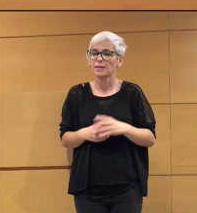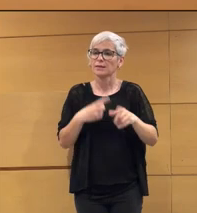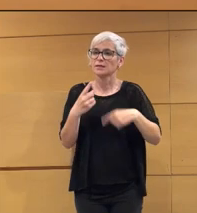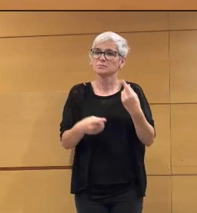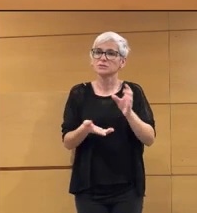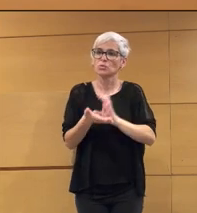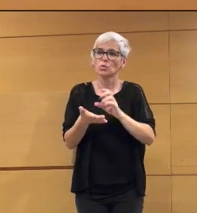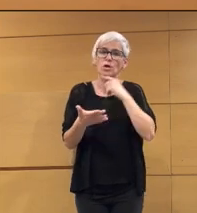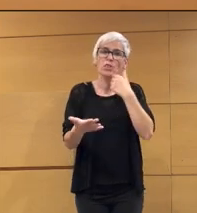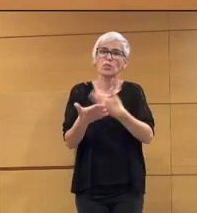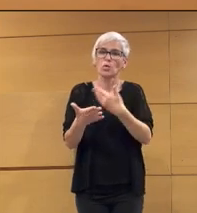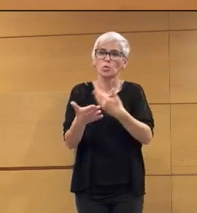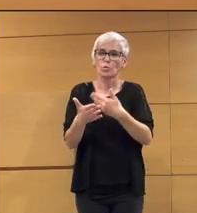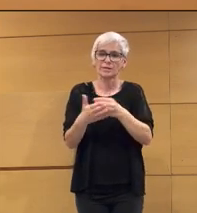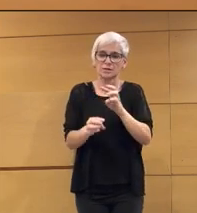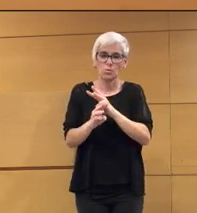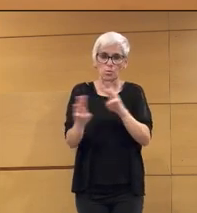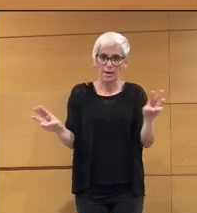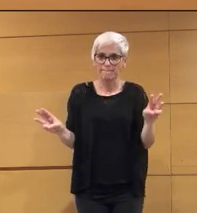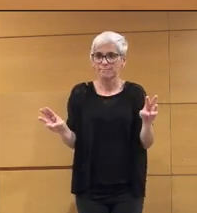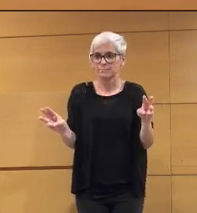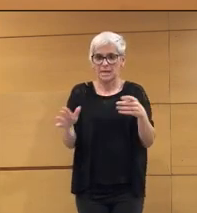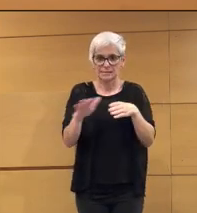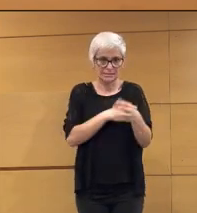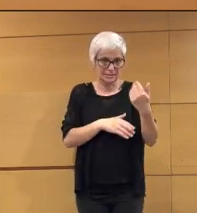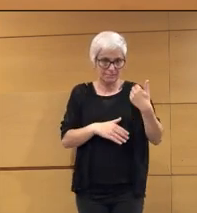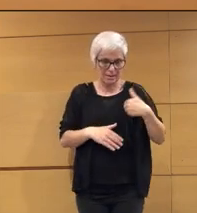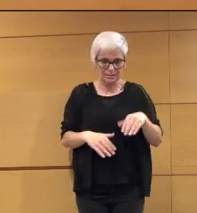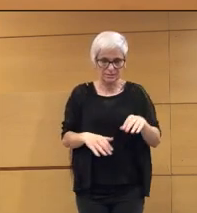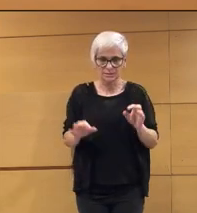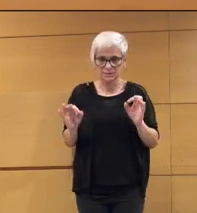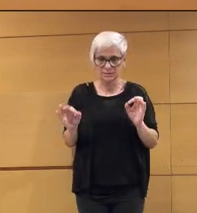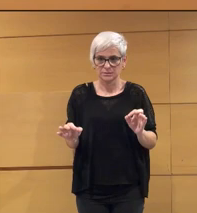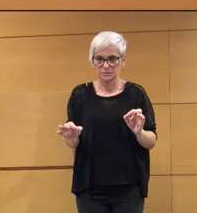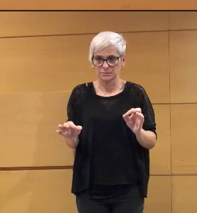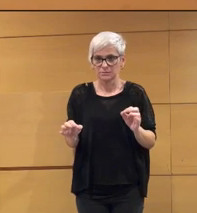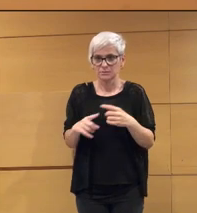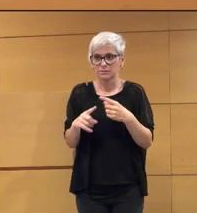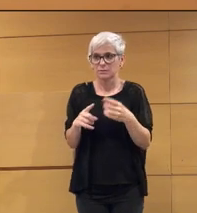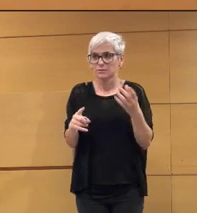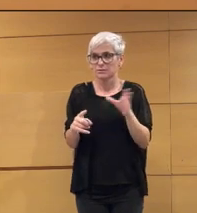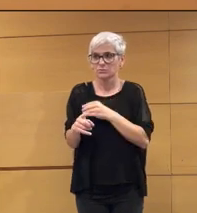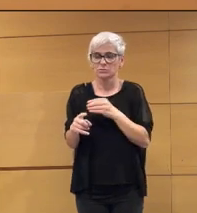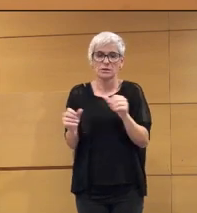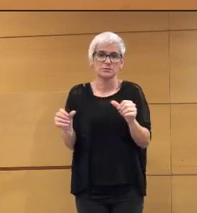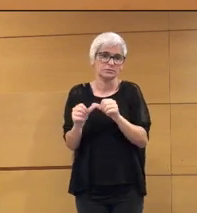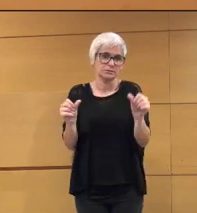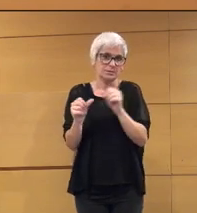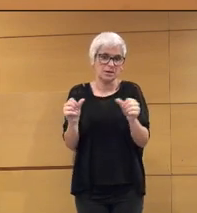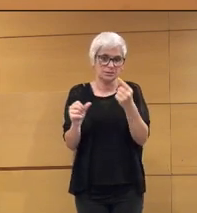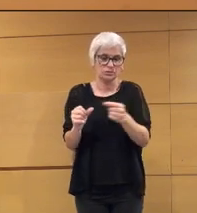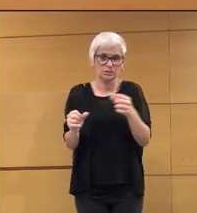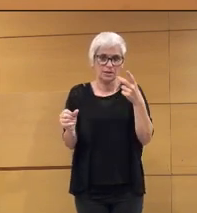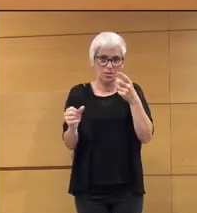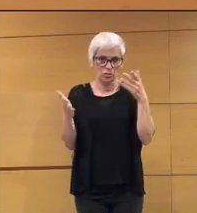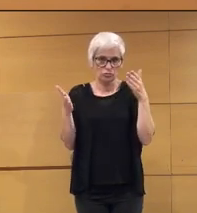de documents, webs i apps accessibles, 6 crèdits d'STS, que són 12 setmanes de curs,